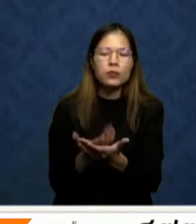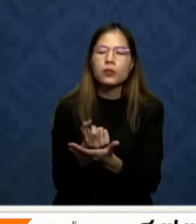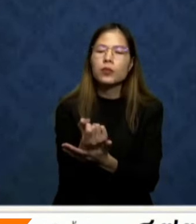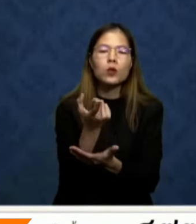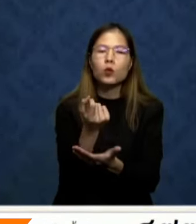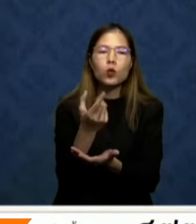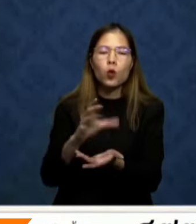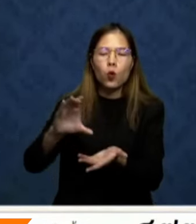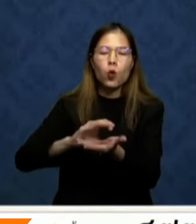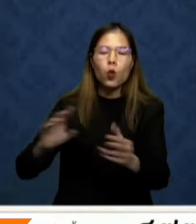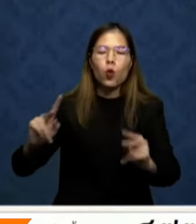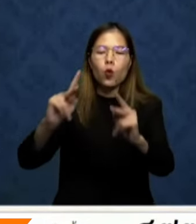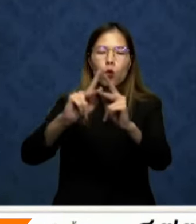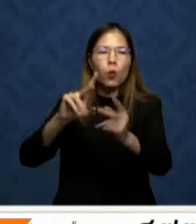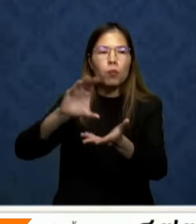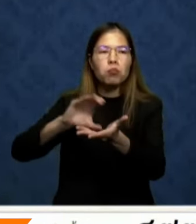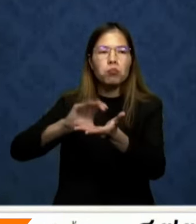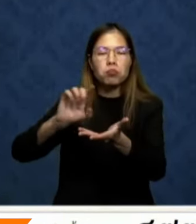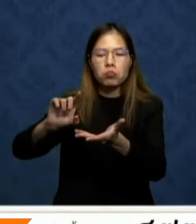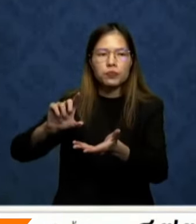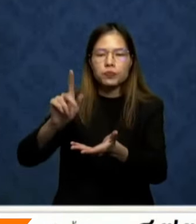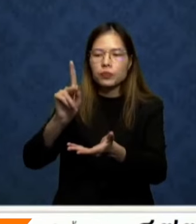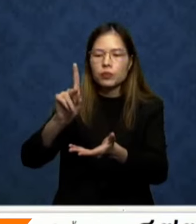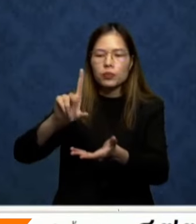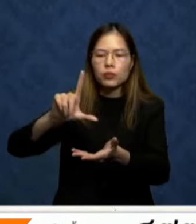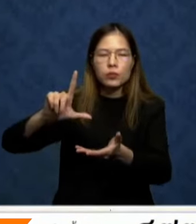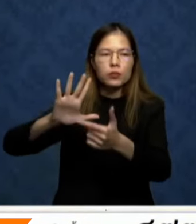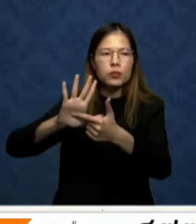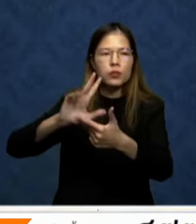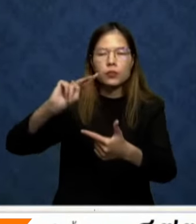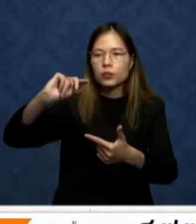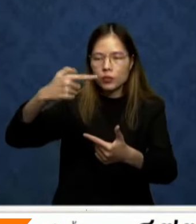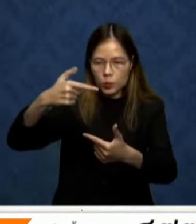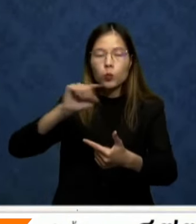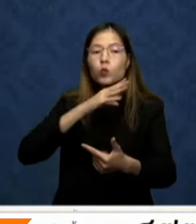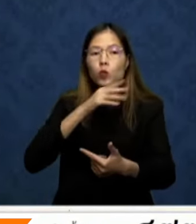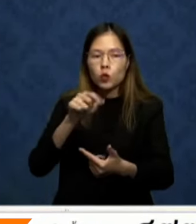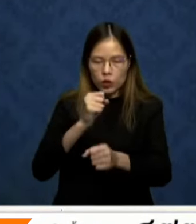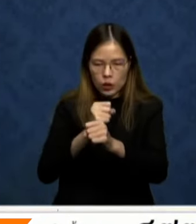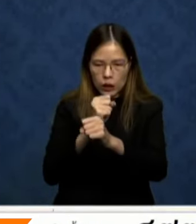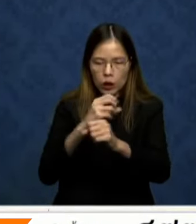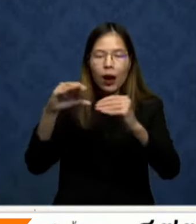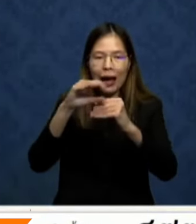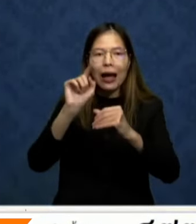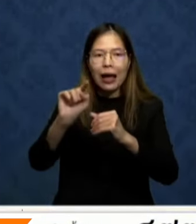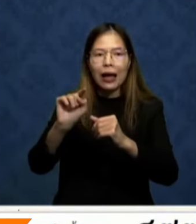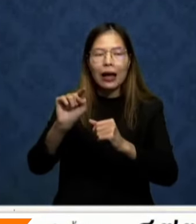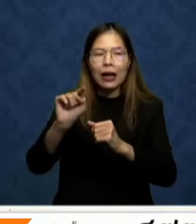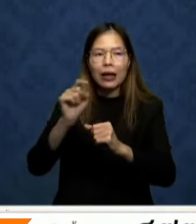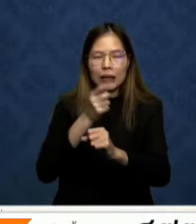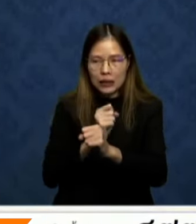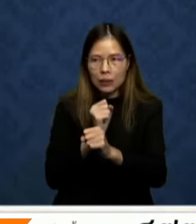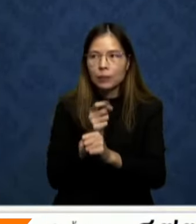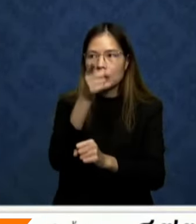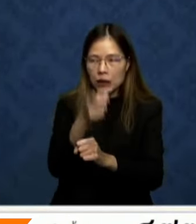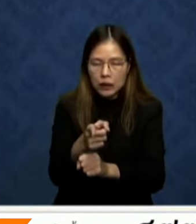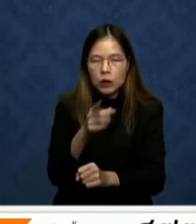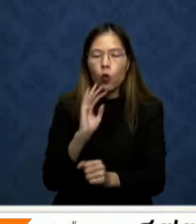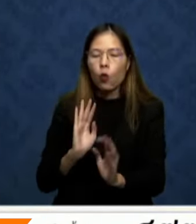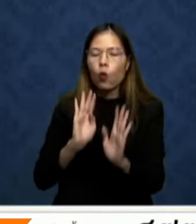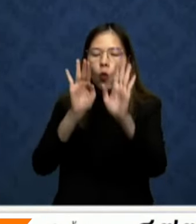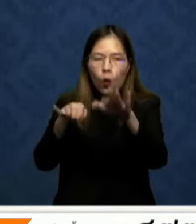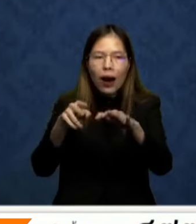บัญชีกลางของรัฐบาลผ่านพระราชบัญญัติเงินคงคลังเนี่ยผมอยากให้ถ้าเกิดจะดำเนินการโครงการนี้อย่างจริงจังฝาก